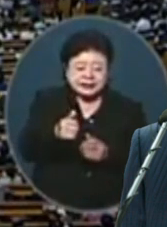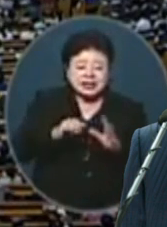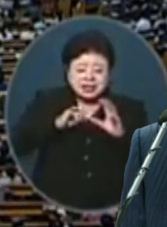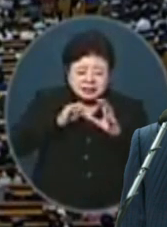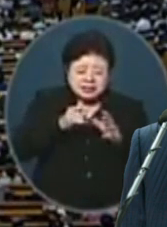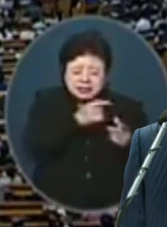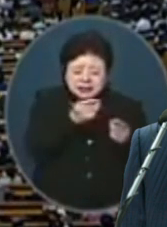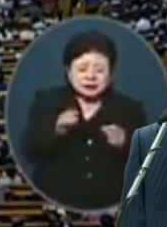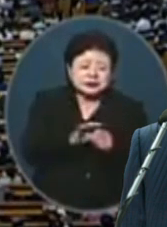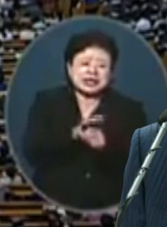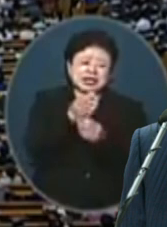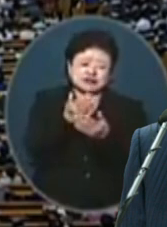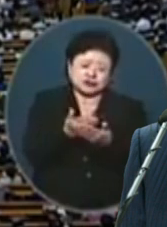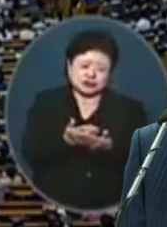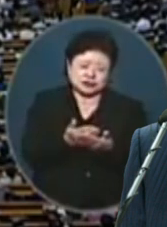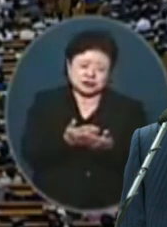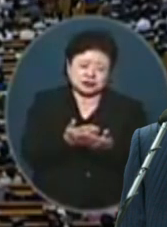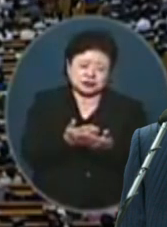세상을 이처럼 사랑하사